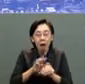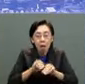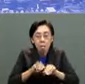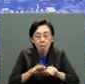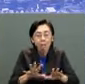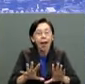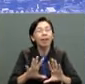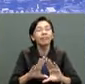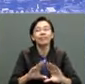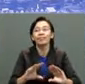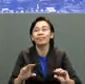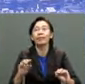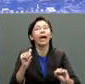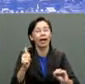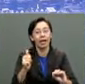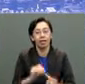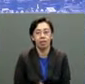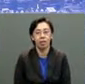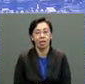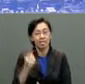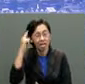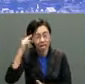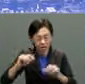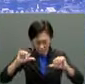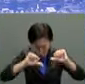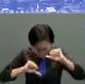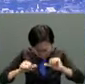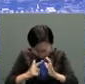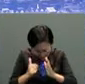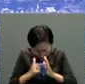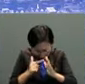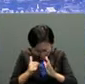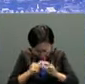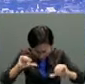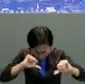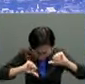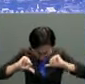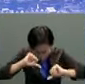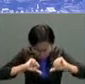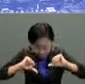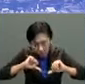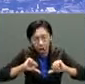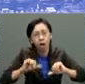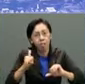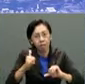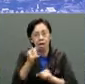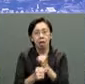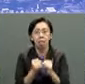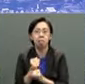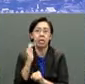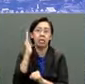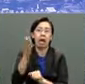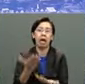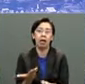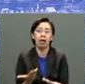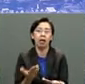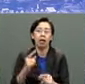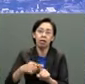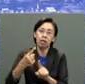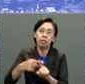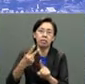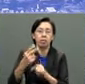อนนั้นแต่ว่ากว่าจะได้ตรงนี้ข้อมูลล่าสุดก็คืออาจจะต้องเป็นต้นปีหน้าซึ่งนั่น